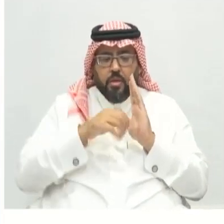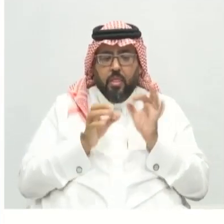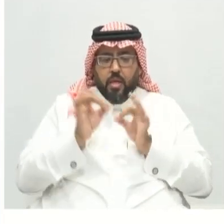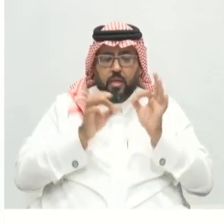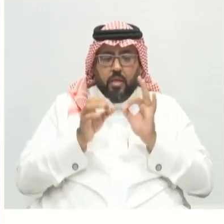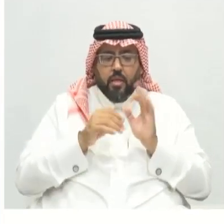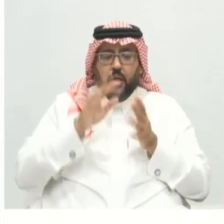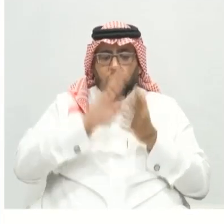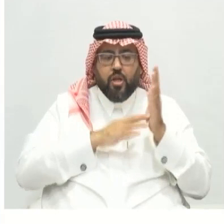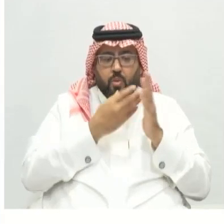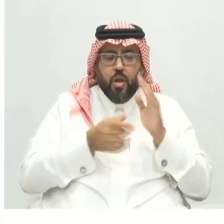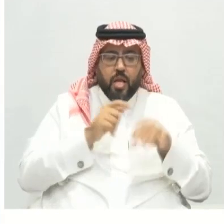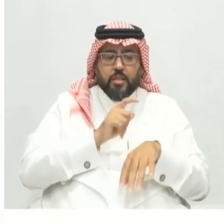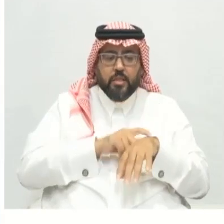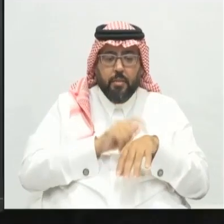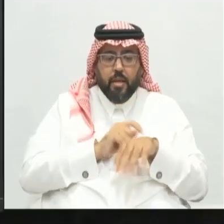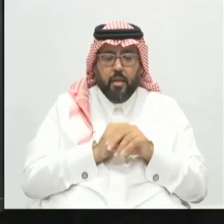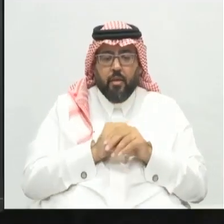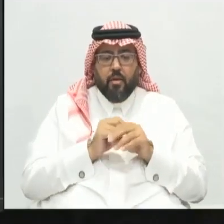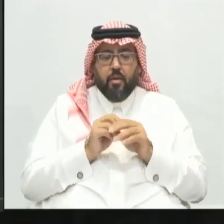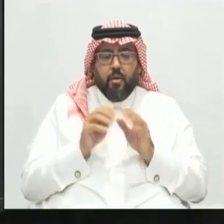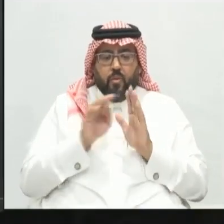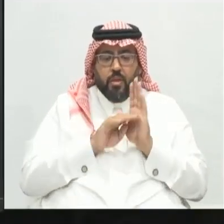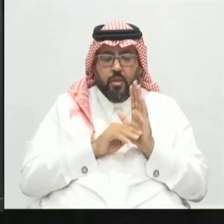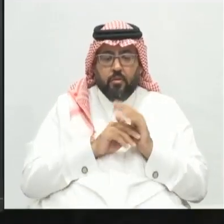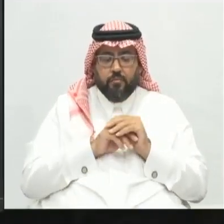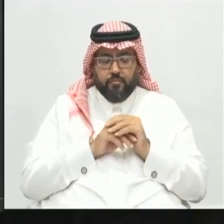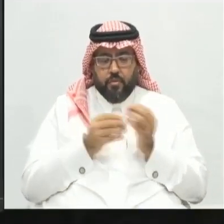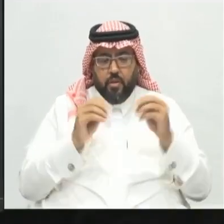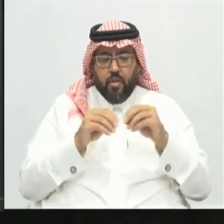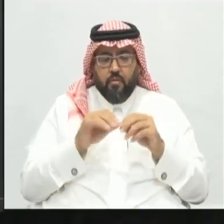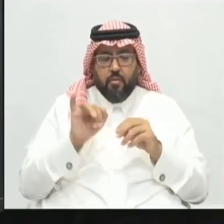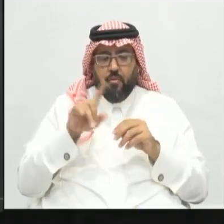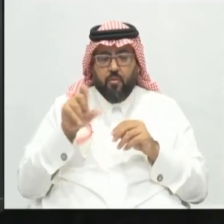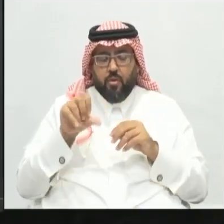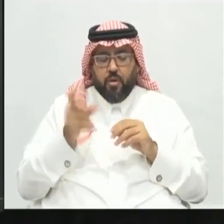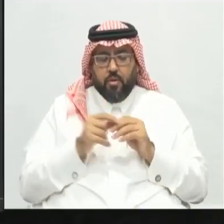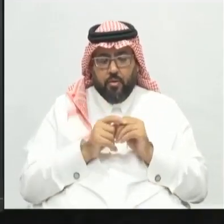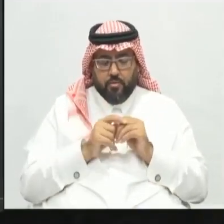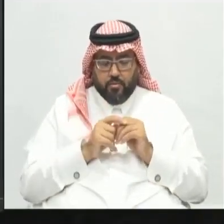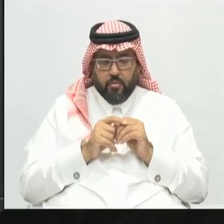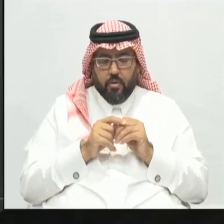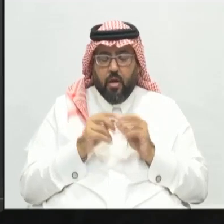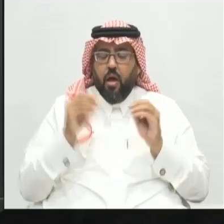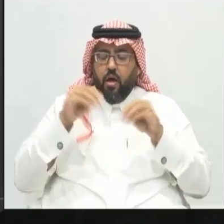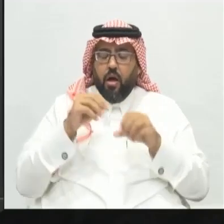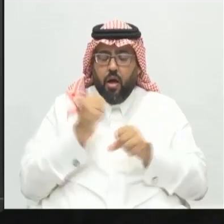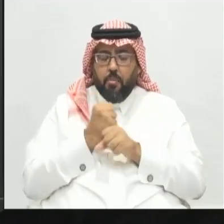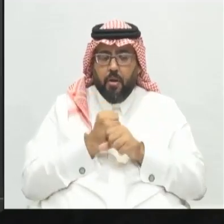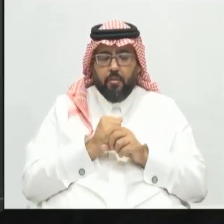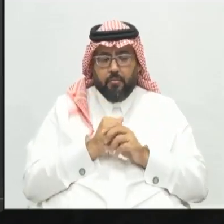المشروع اذا تعرفنا في جانت بروجكت اضافه الموارد اضافه الادوار